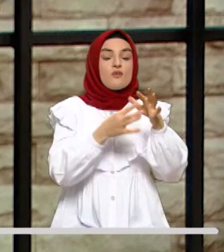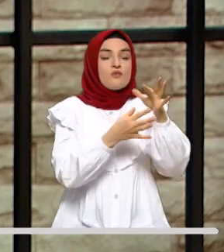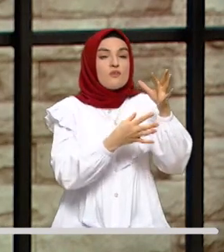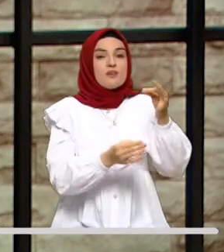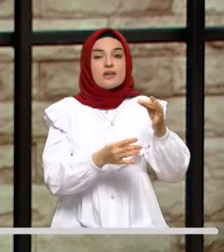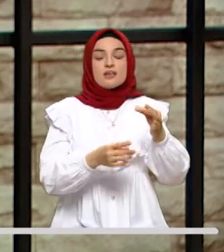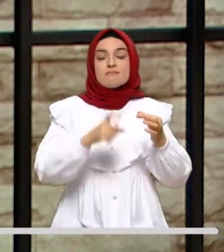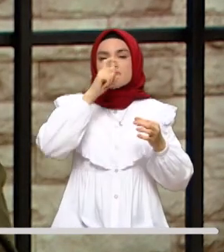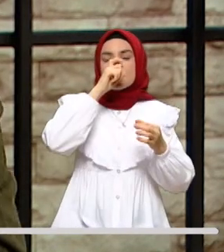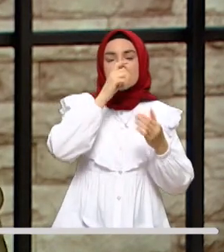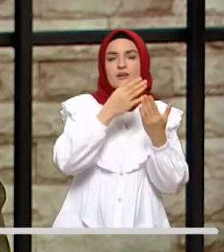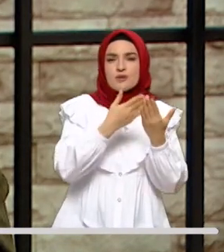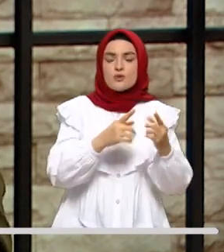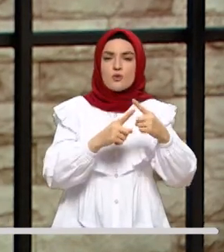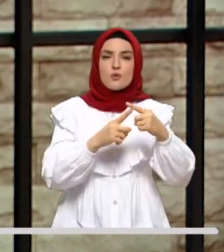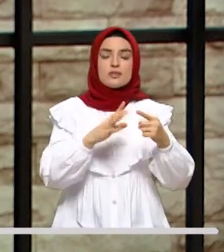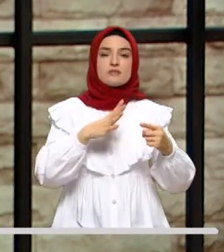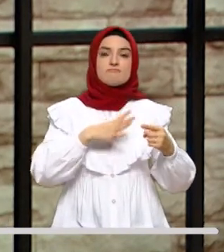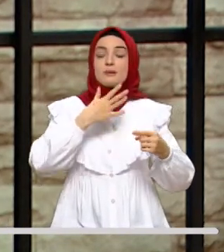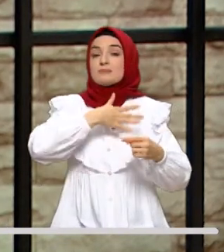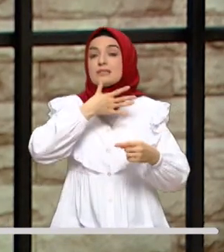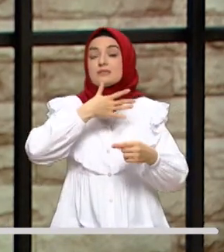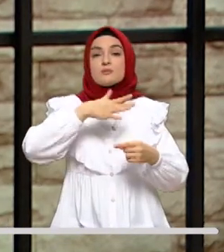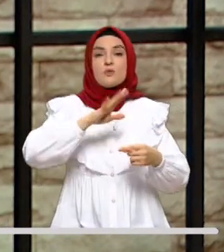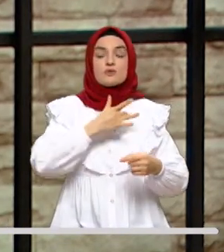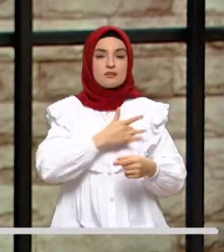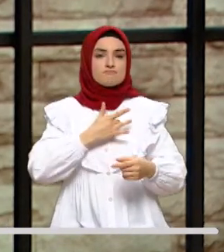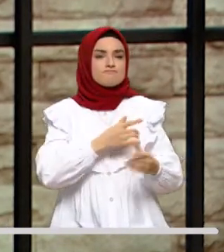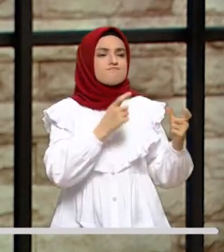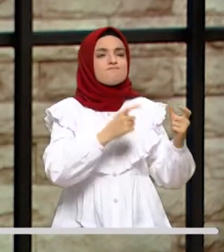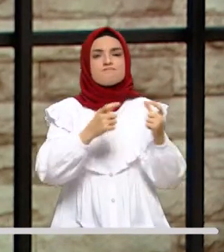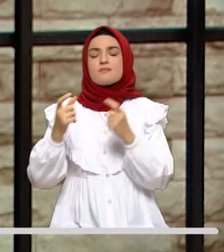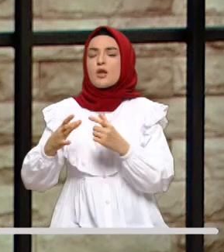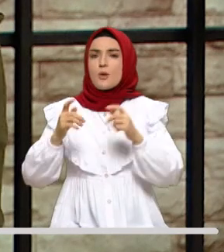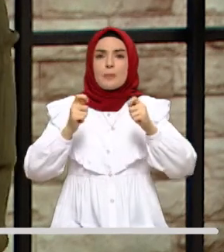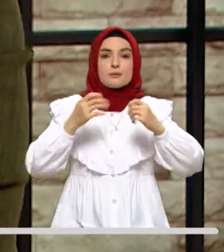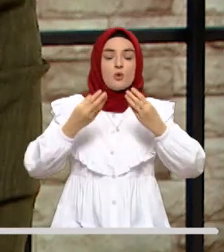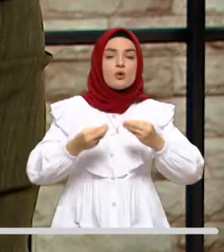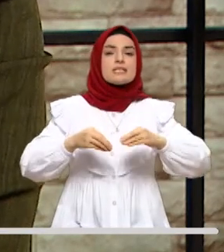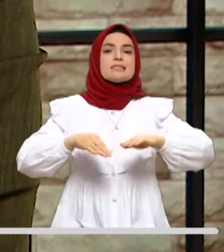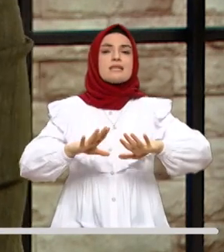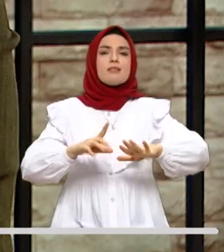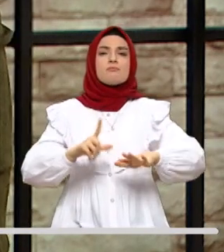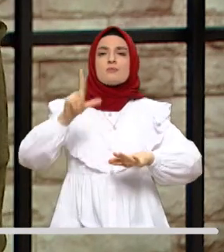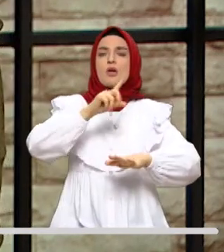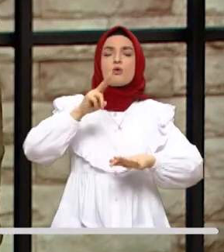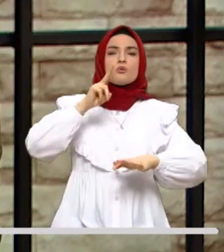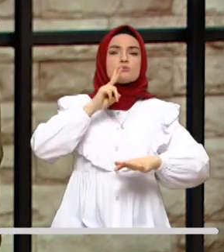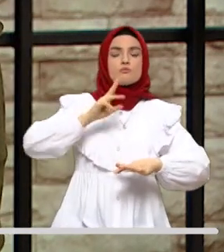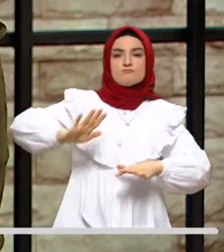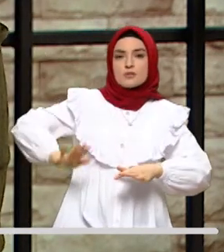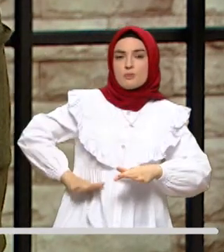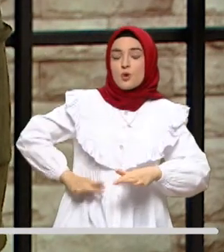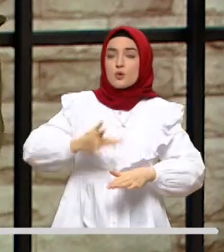var. Bilmiyorlardı ki Anadolu'nun birçok yerinde zorunlu olarak değil, lise son talebeleri